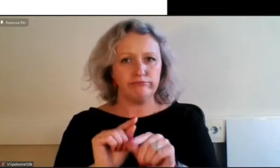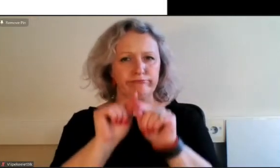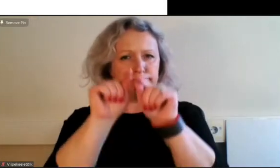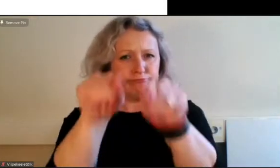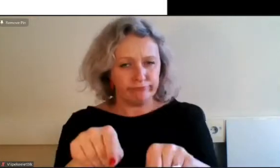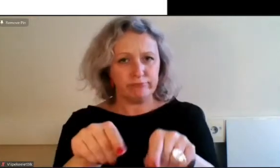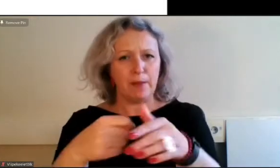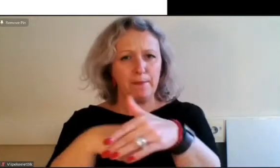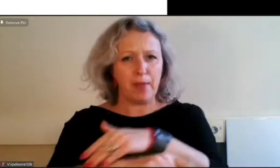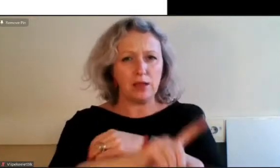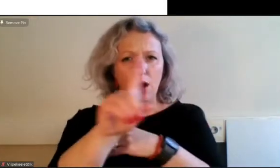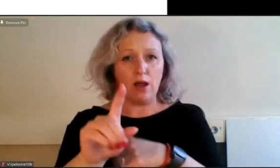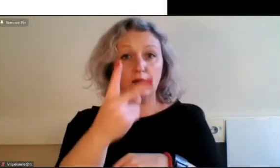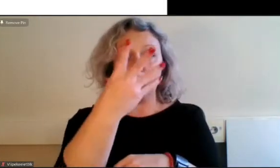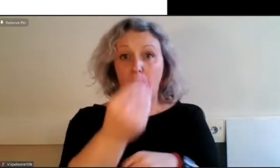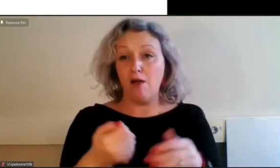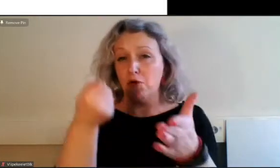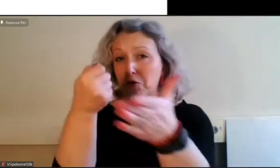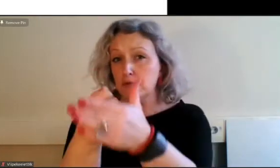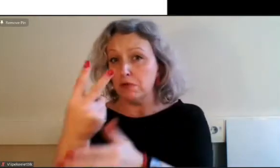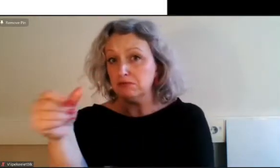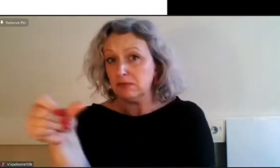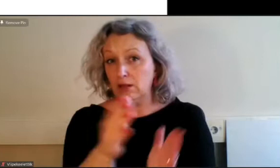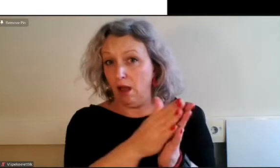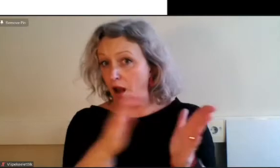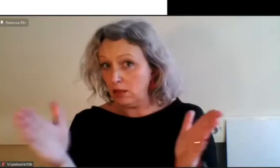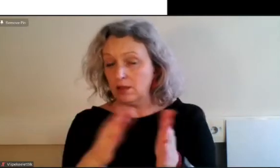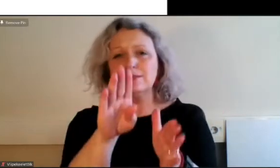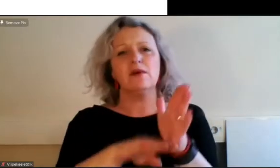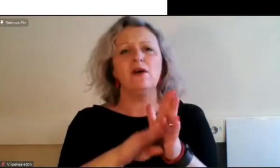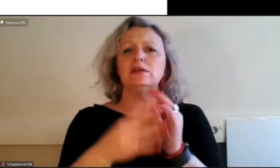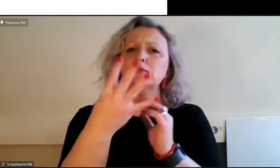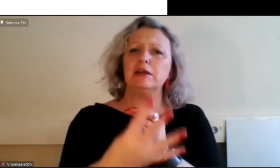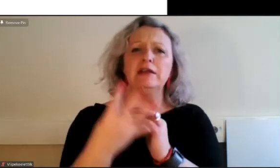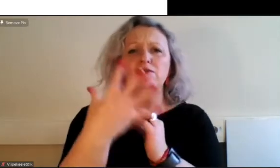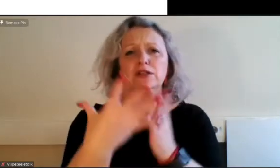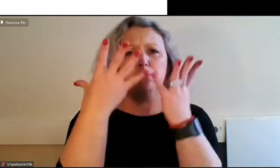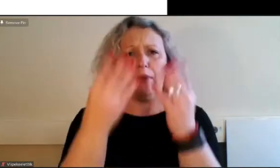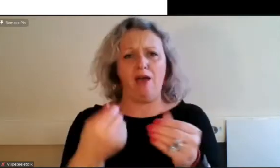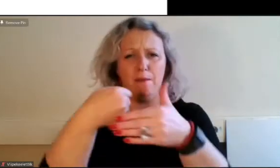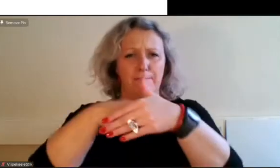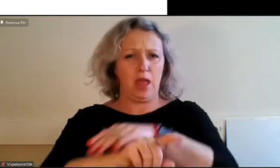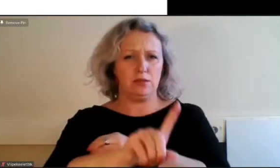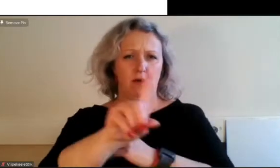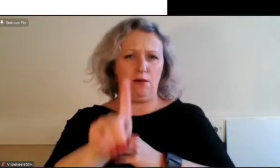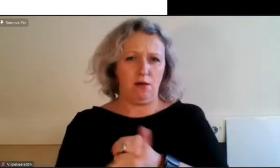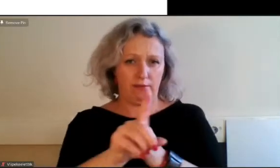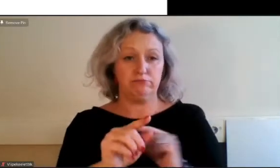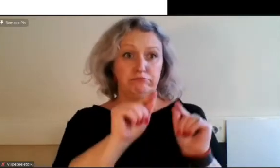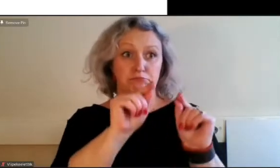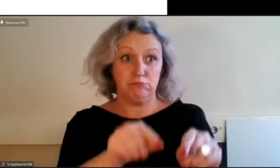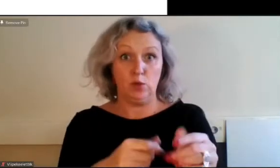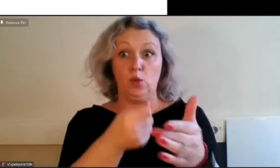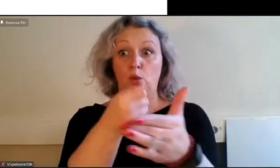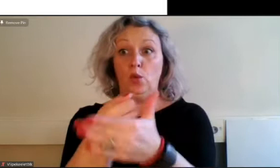puutuda, võib peiteaeg ulatada 2 päevast kuni 2 nädalani. Tavaliselt kuskil 4-5 päeva on see